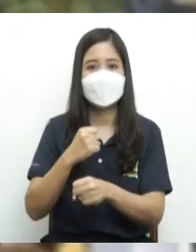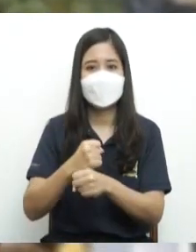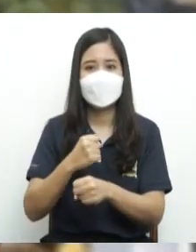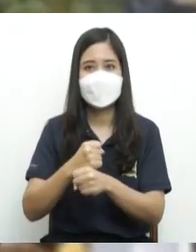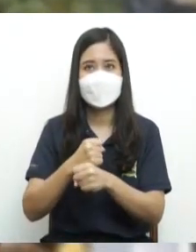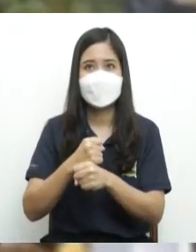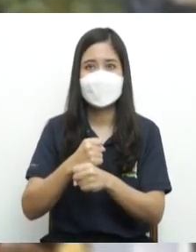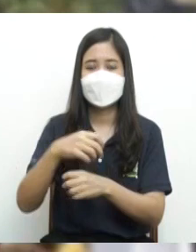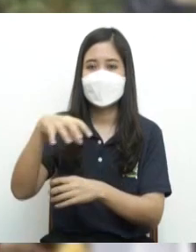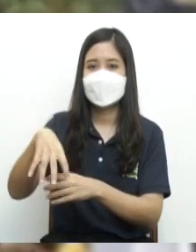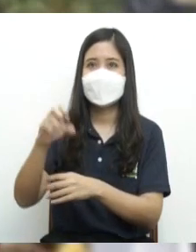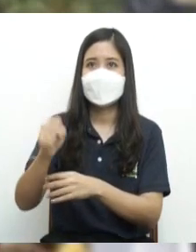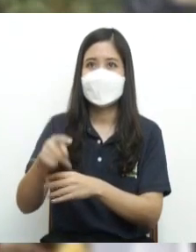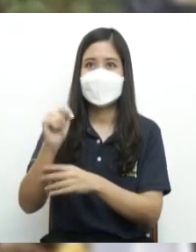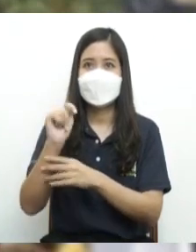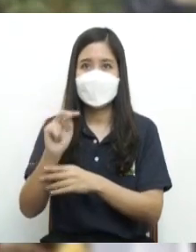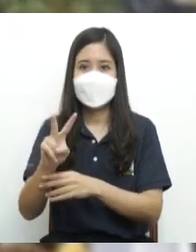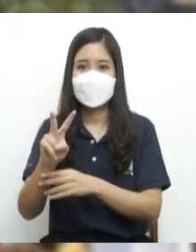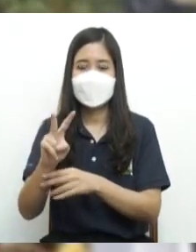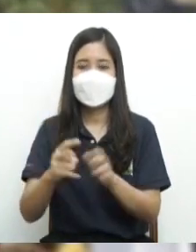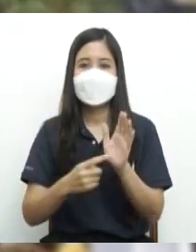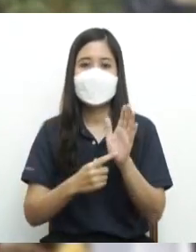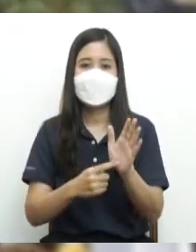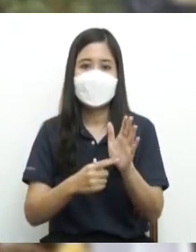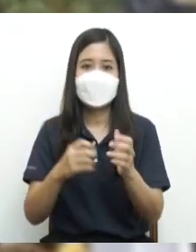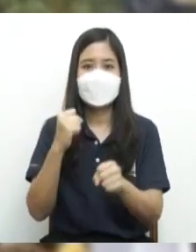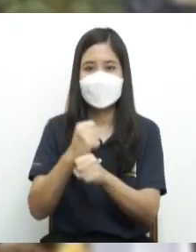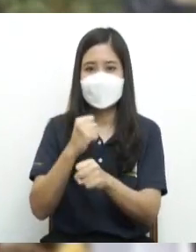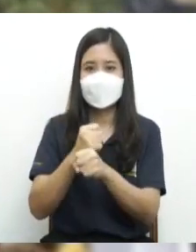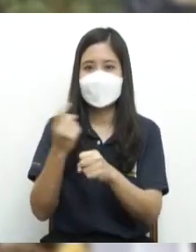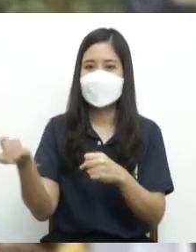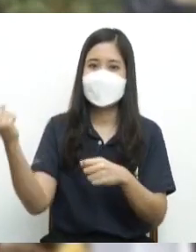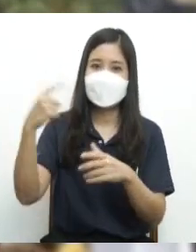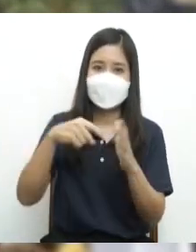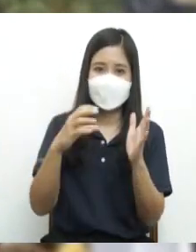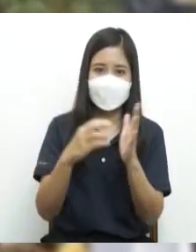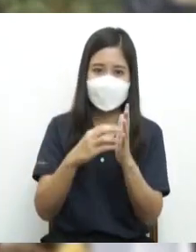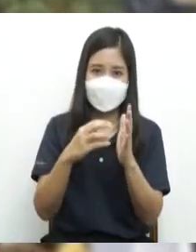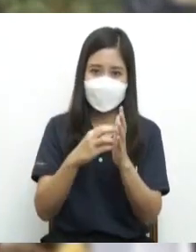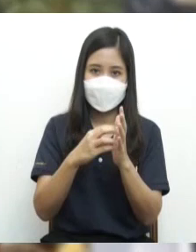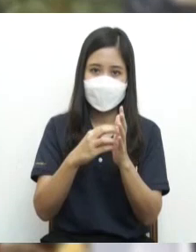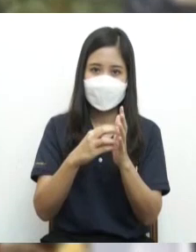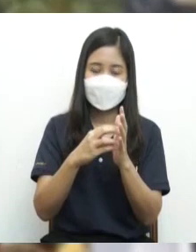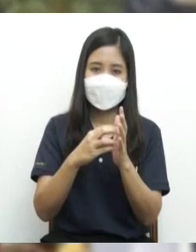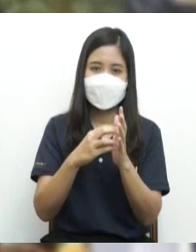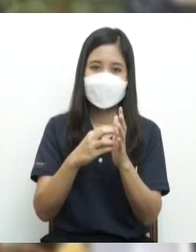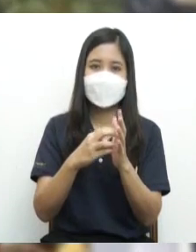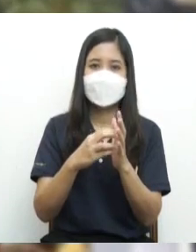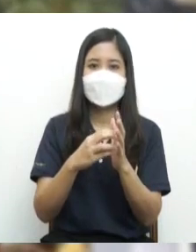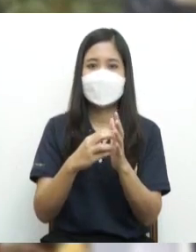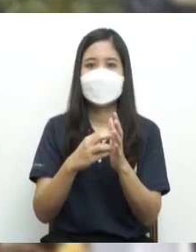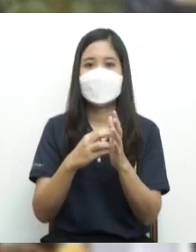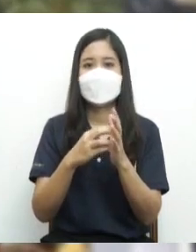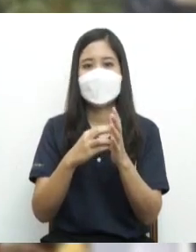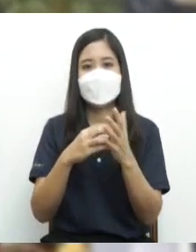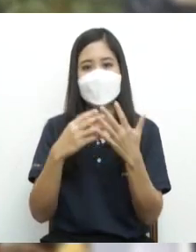ปช.ก็ได้เรียกเข้ามาทำงานที่ส่วนกลางในโครงการเงินกู้ของ World Bank เมื่อทำงานได้2ปีทาง